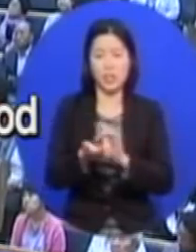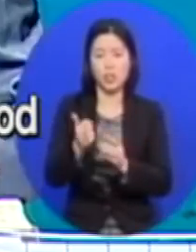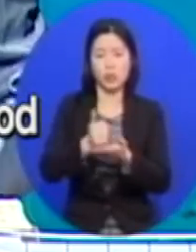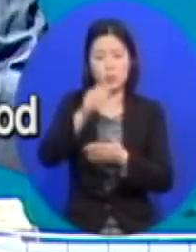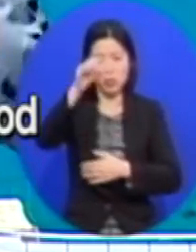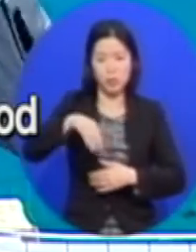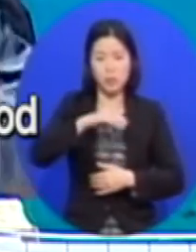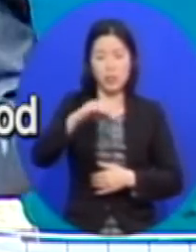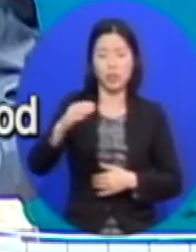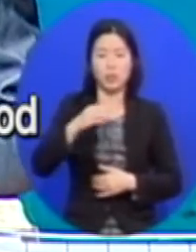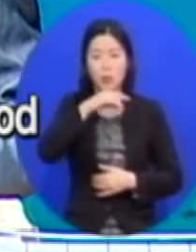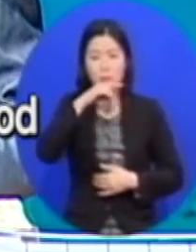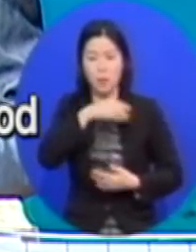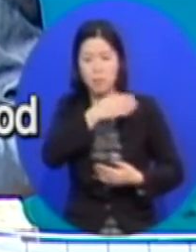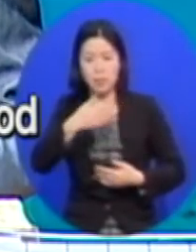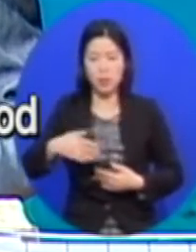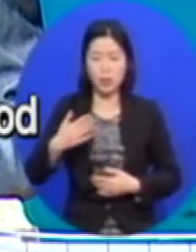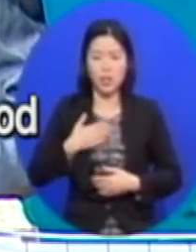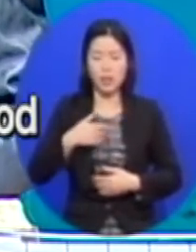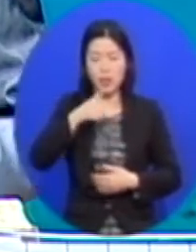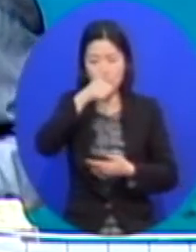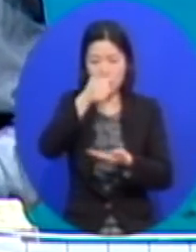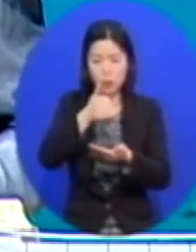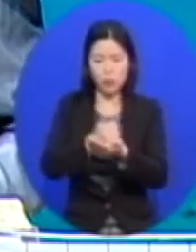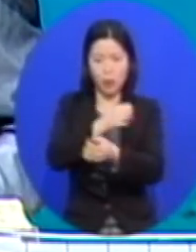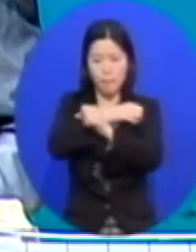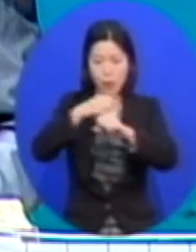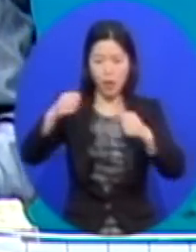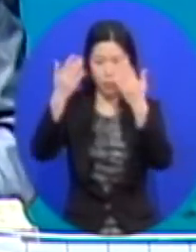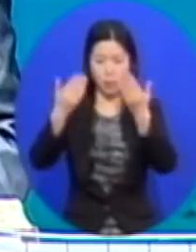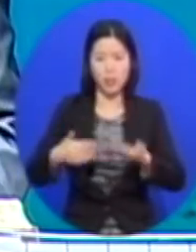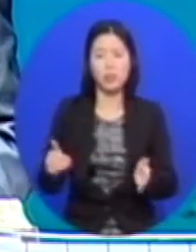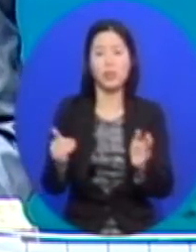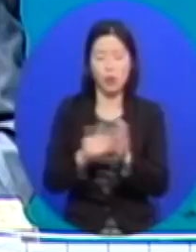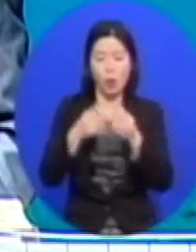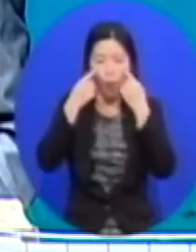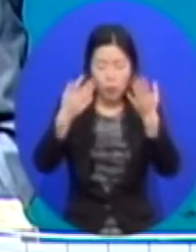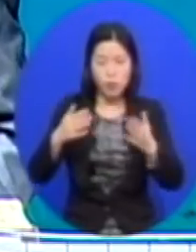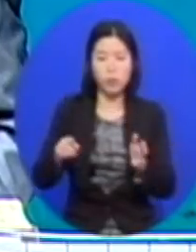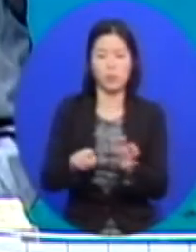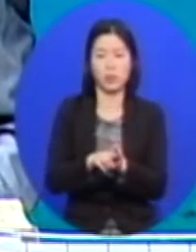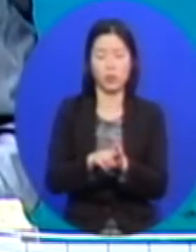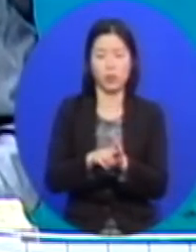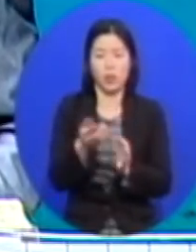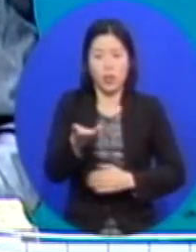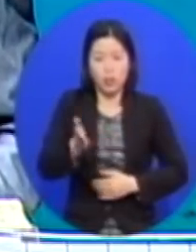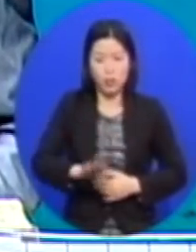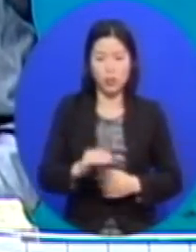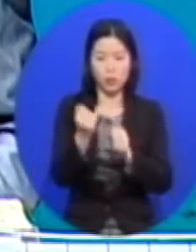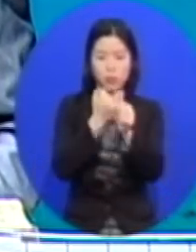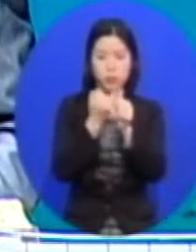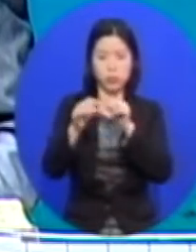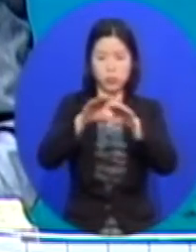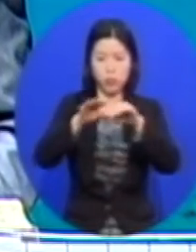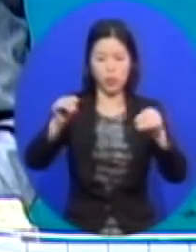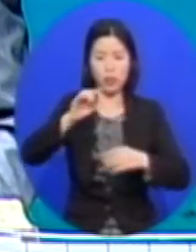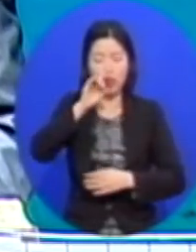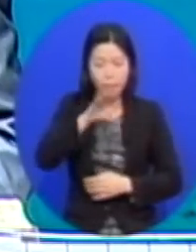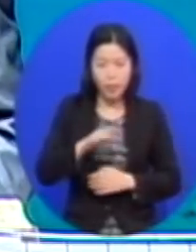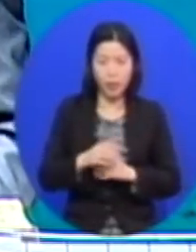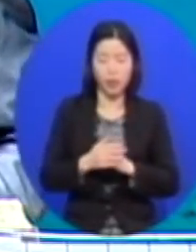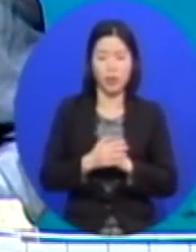주심으로 내 모든 죄가 사함 받아 때 분명히 믿어 그런데도 부부관계가 해결이 안되고